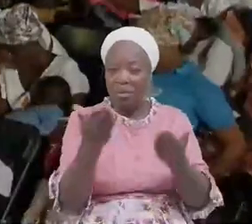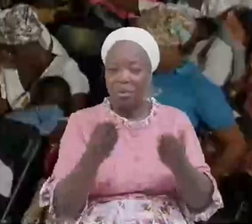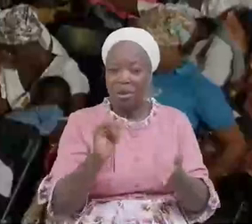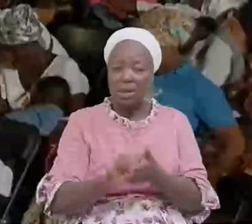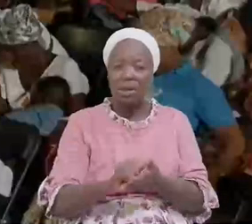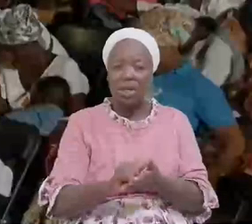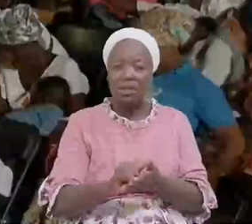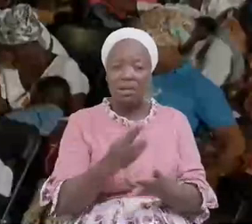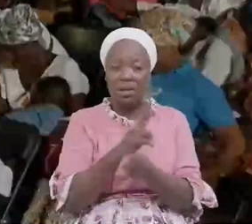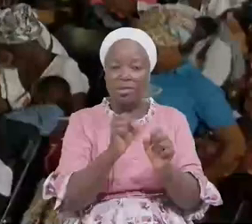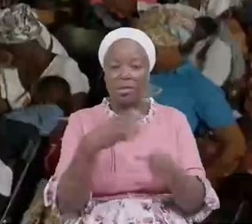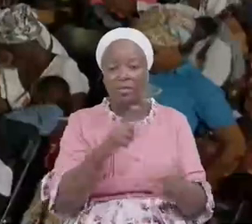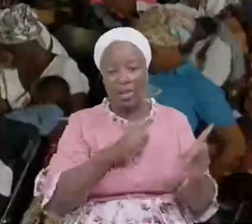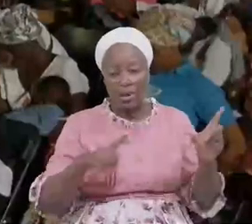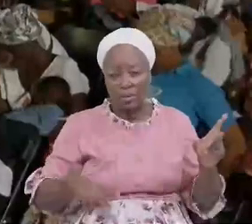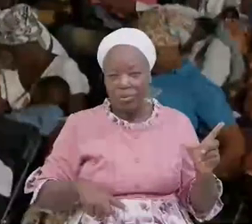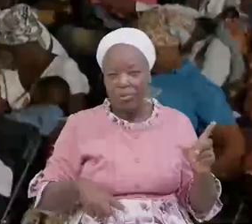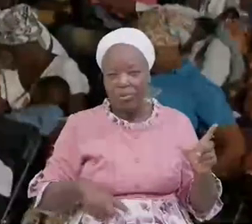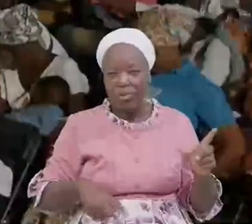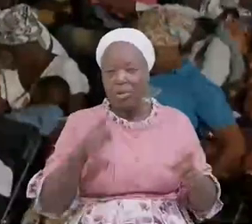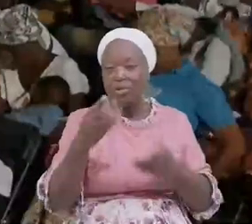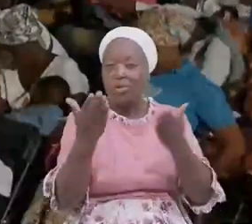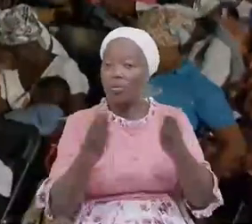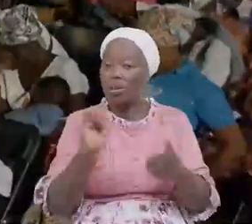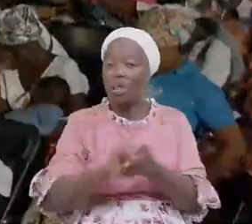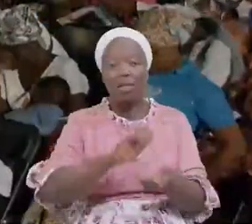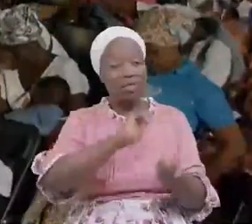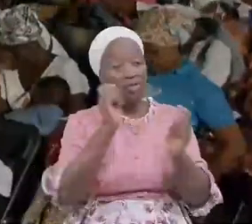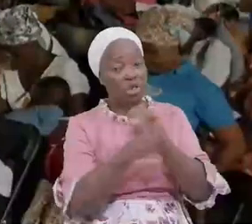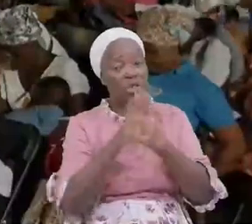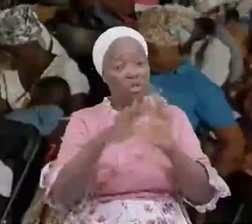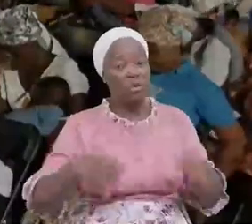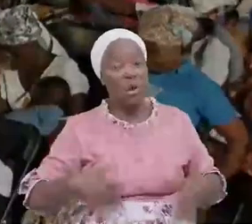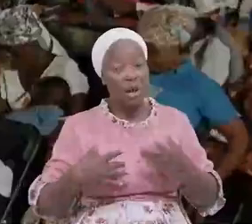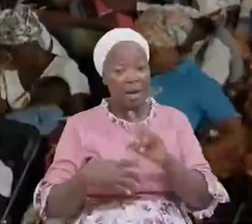Tu veux cette rédemption de la part du Seigneur. Tu veux ce changement dans ta vie.